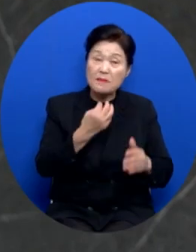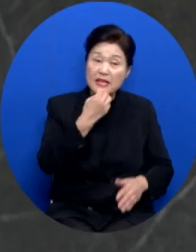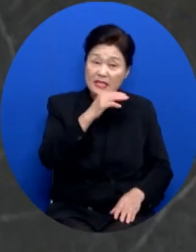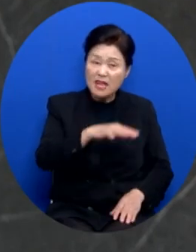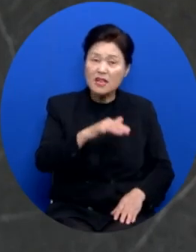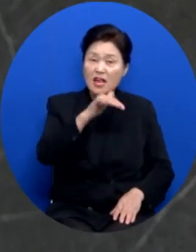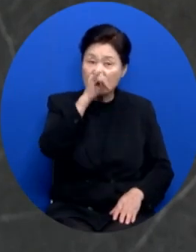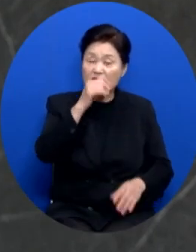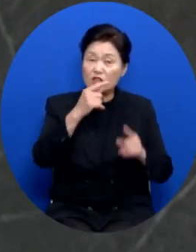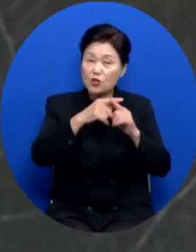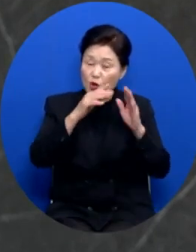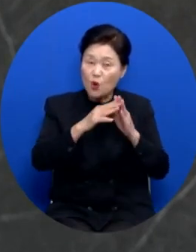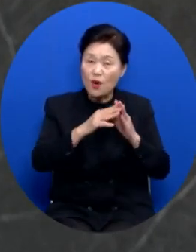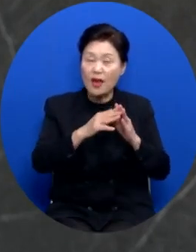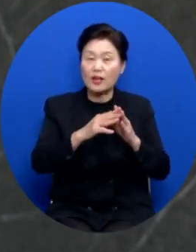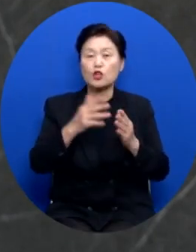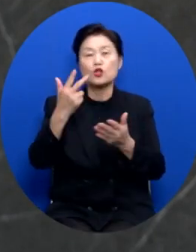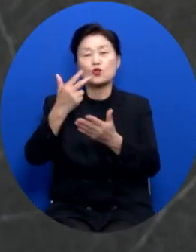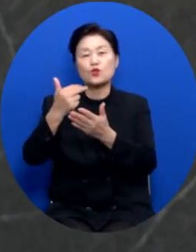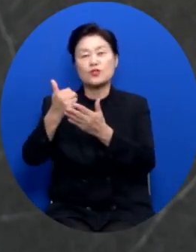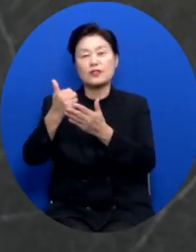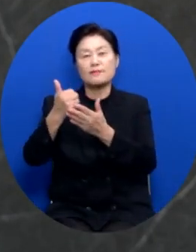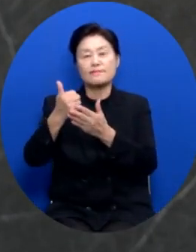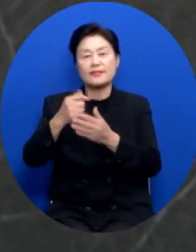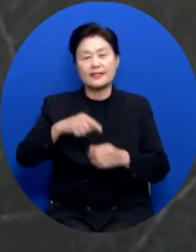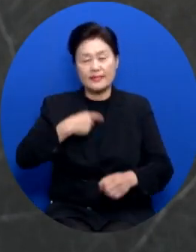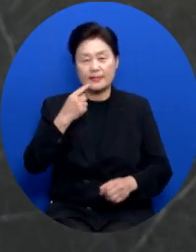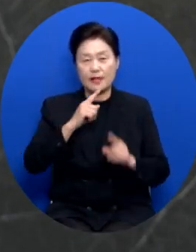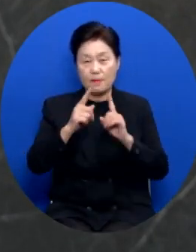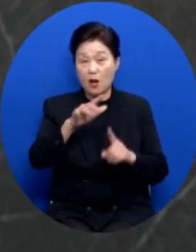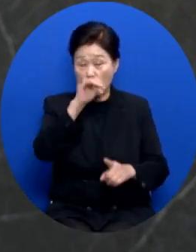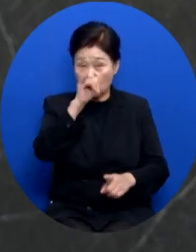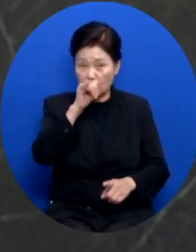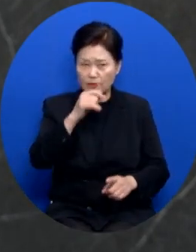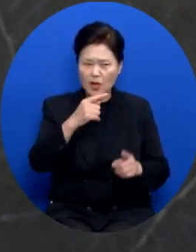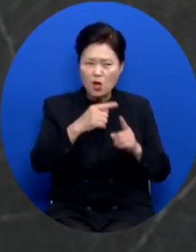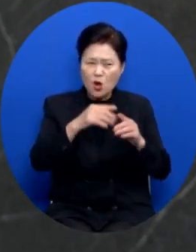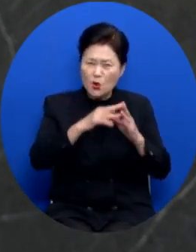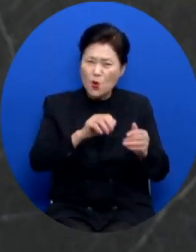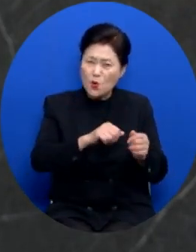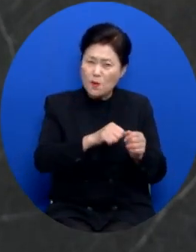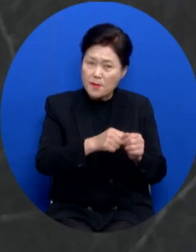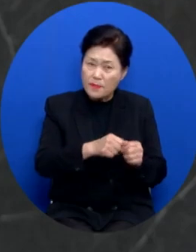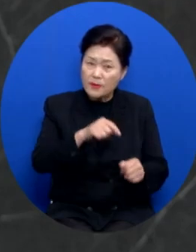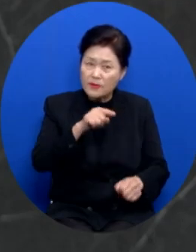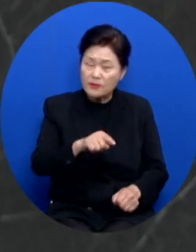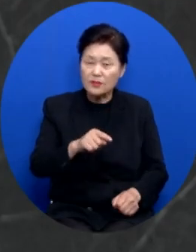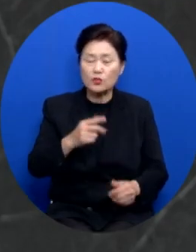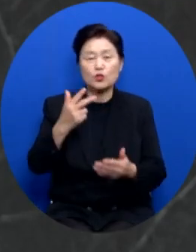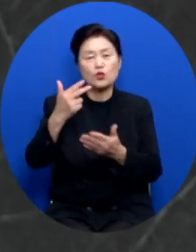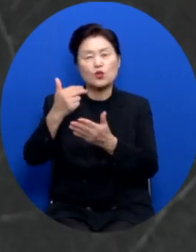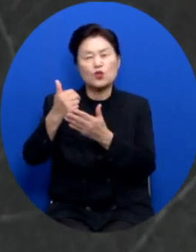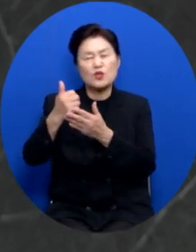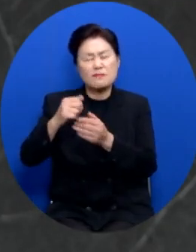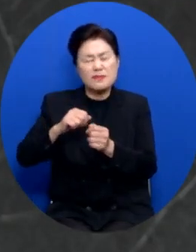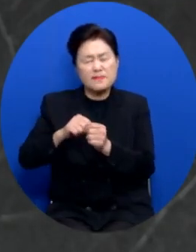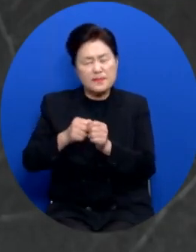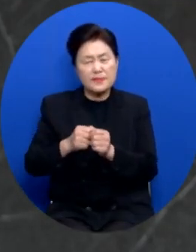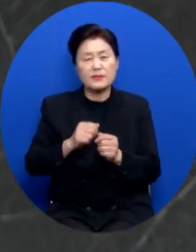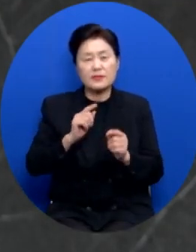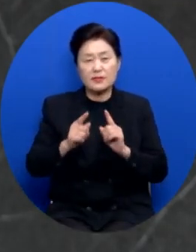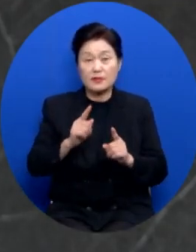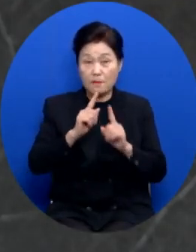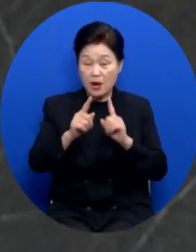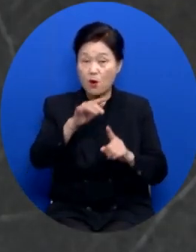주님은 말 다 있는 교회를 핍박하는 것을를 핍박하는 것이라고